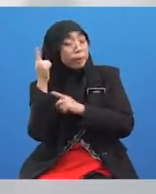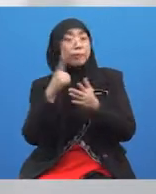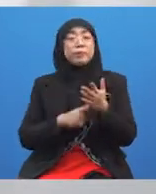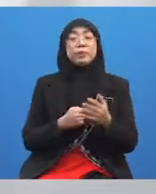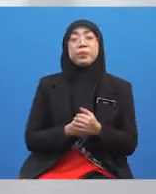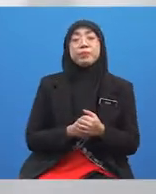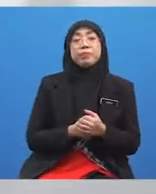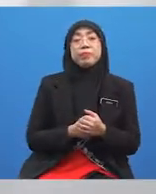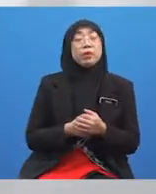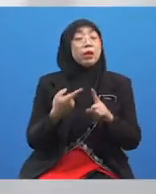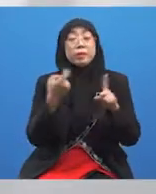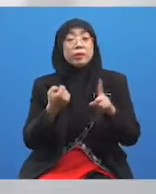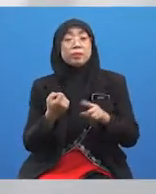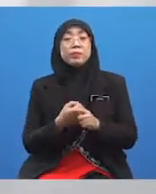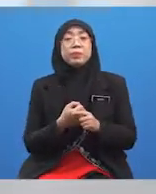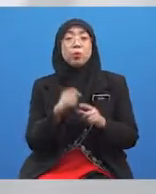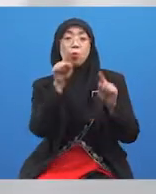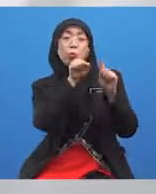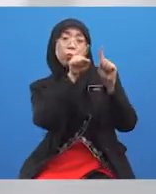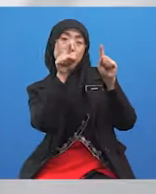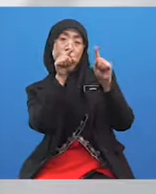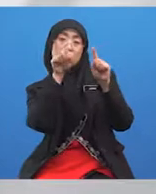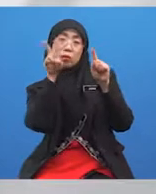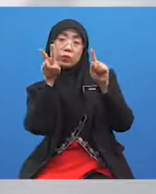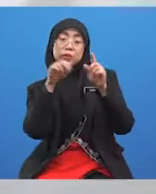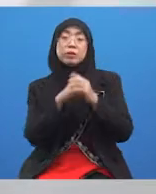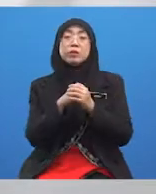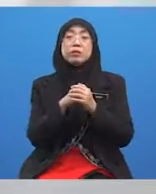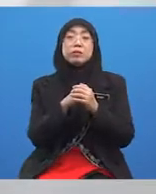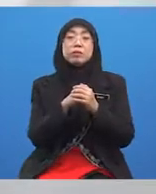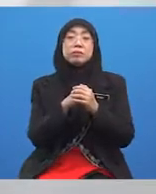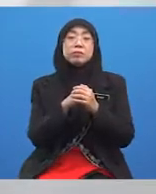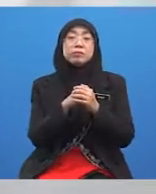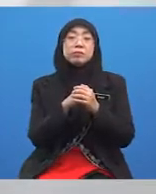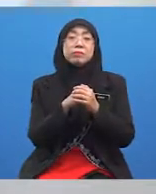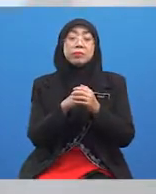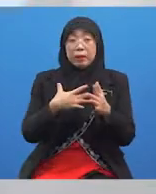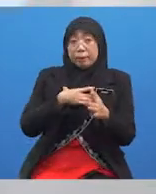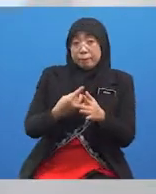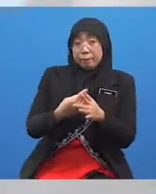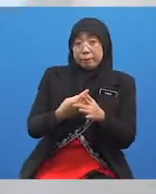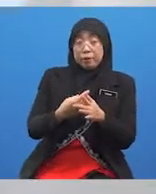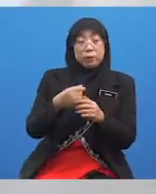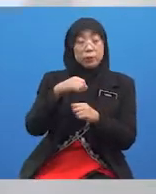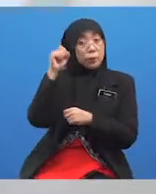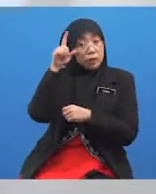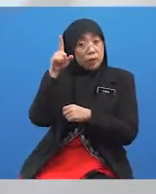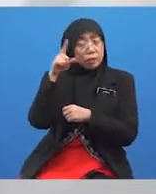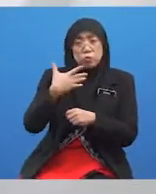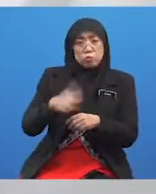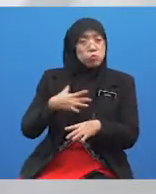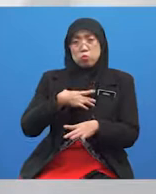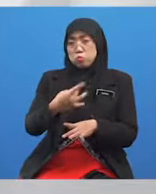masa. Kotak yang kedua, meminati. Suka pembukusan, mula cari maklumat. Kotak yang